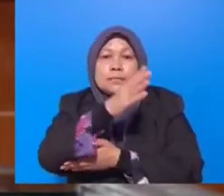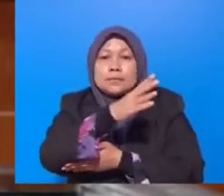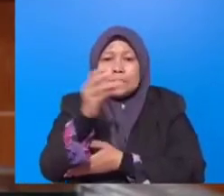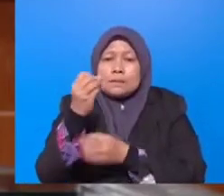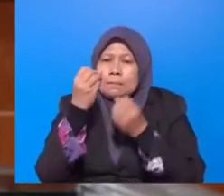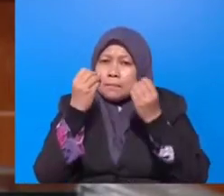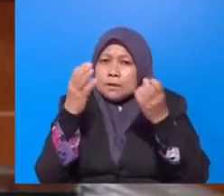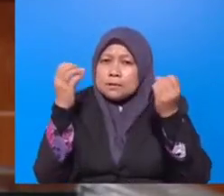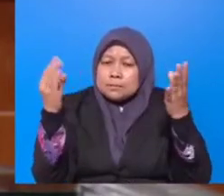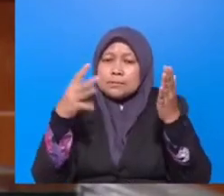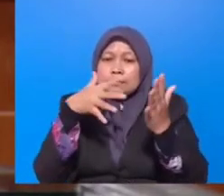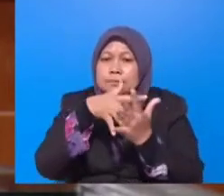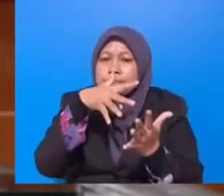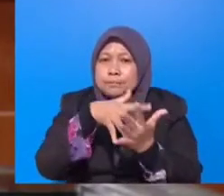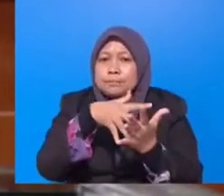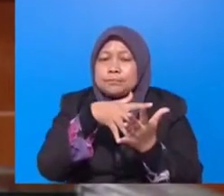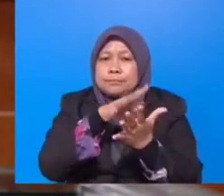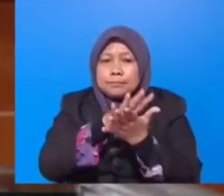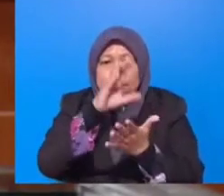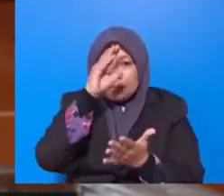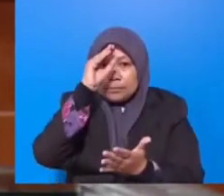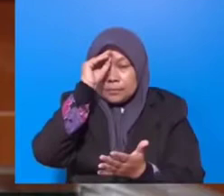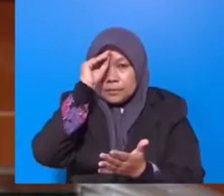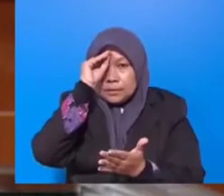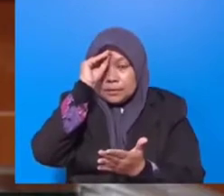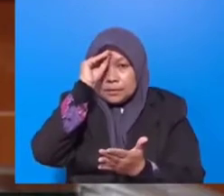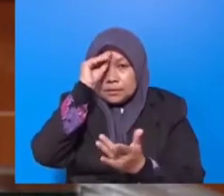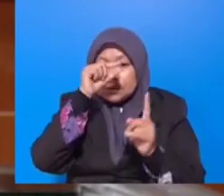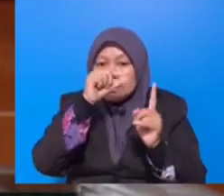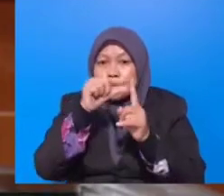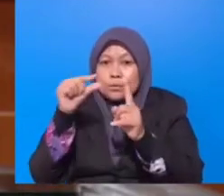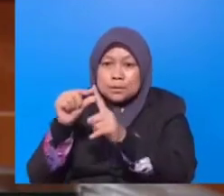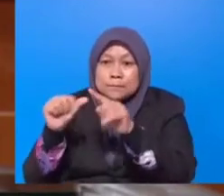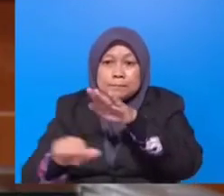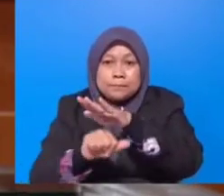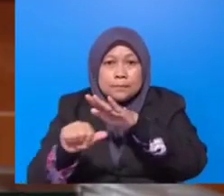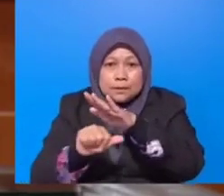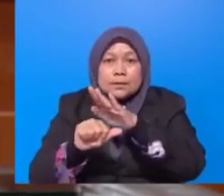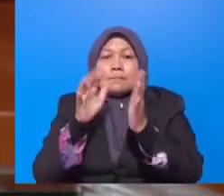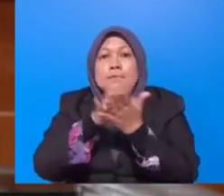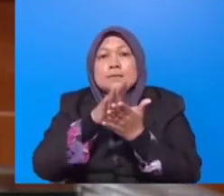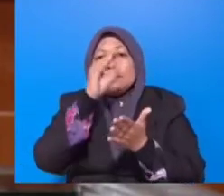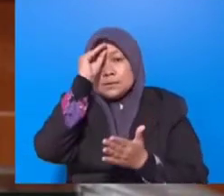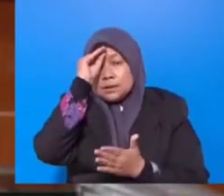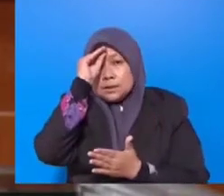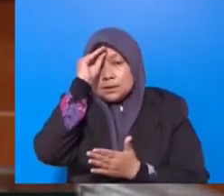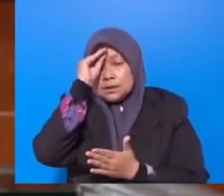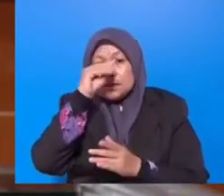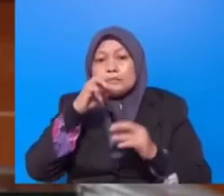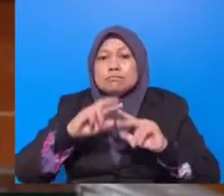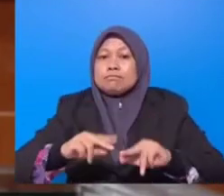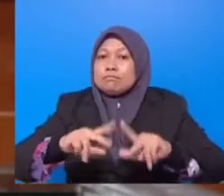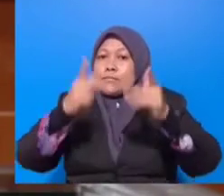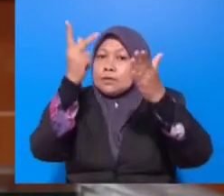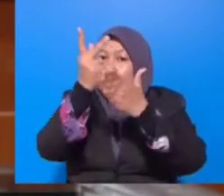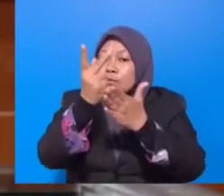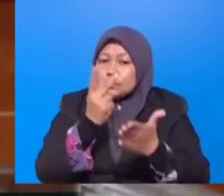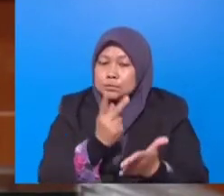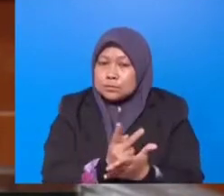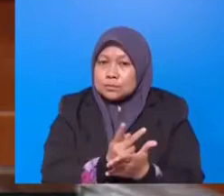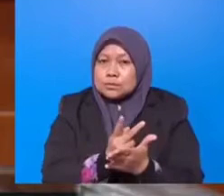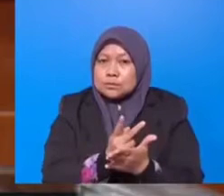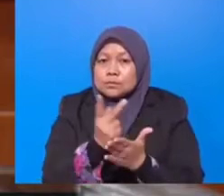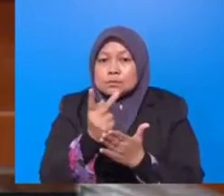memperbanyakkan for game pengajian berbentuk base dengan izin B slening meningkatkan pelaksanaan kursus khusus